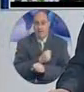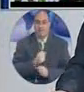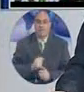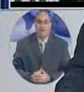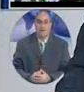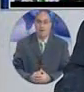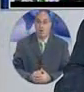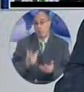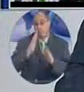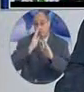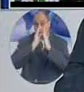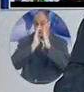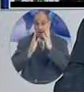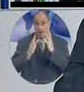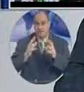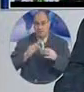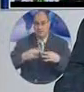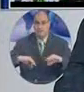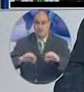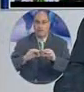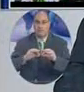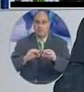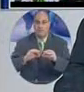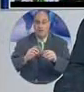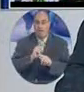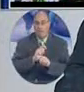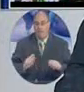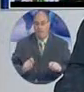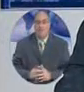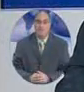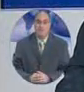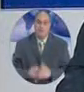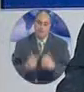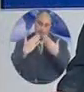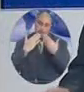المباشر من ملعب 19 ماي 56 بعنبة، شكرا جزيلا.